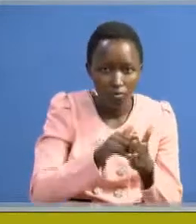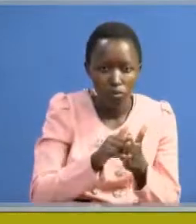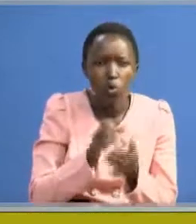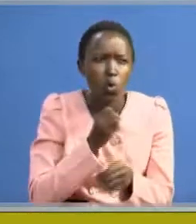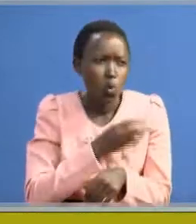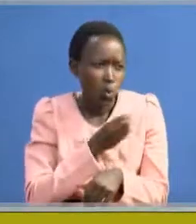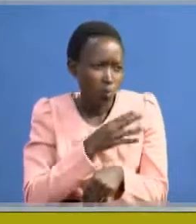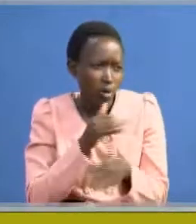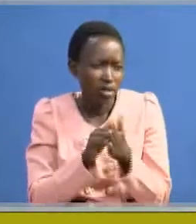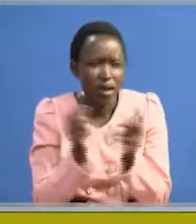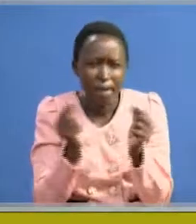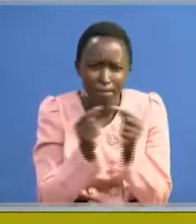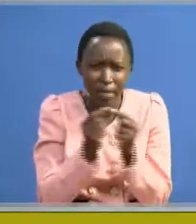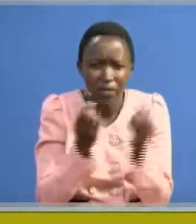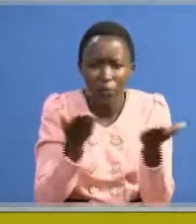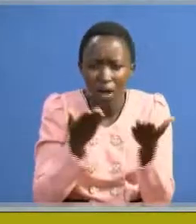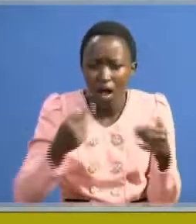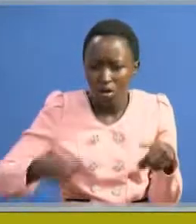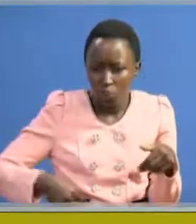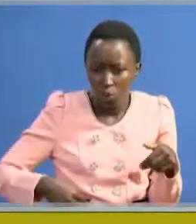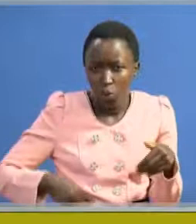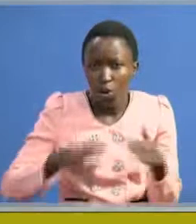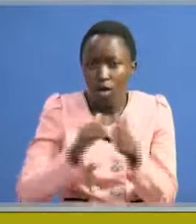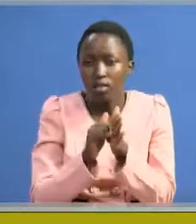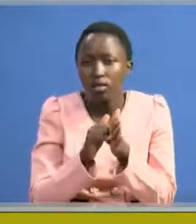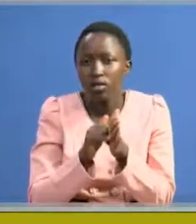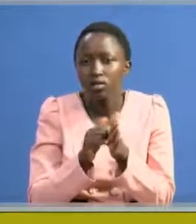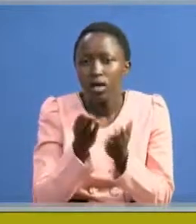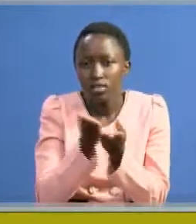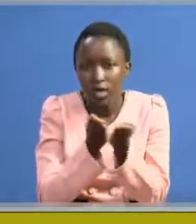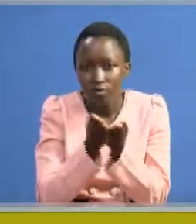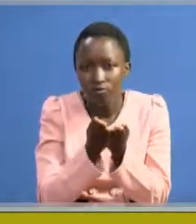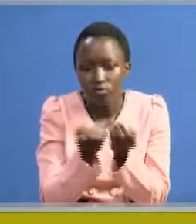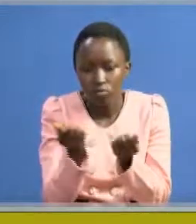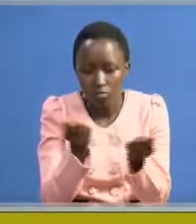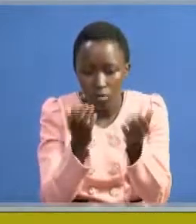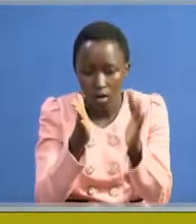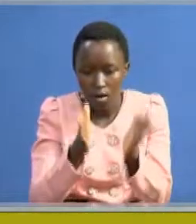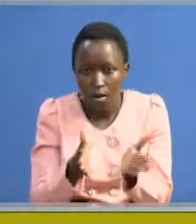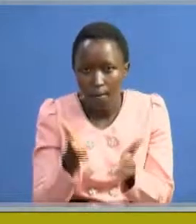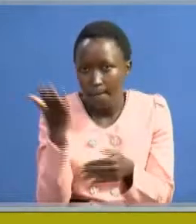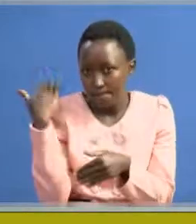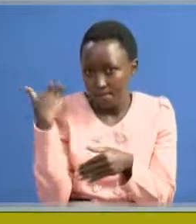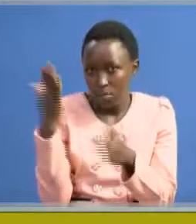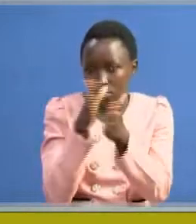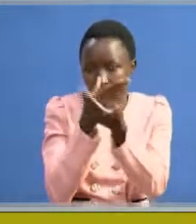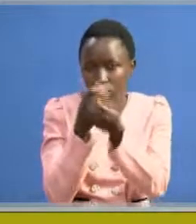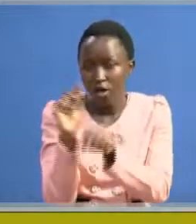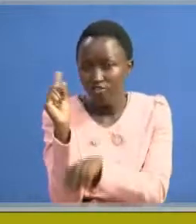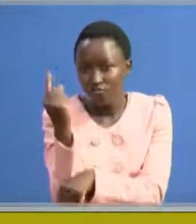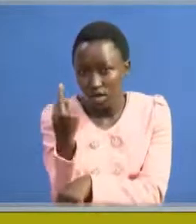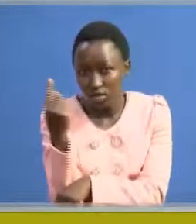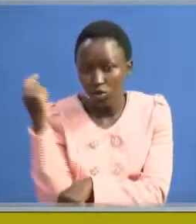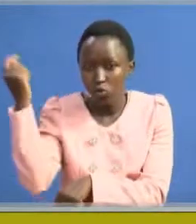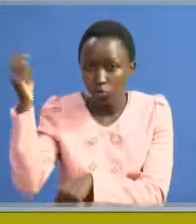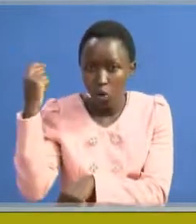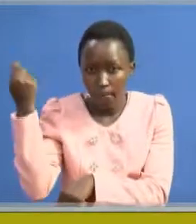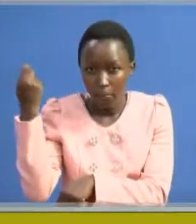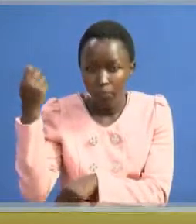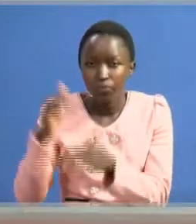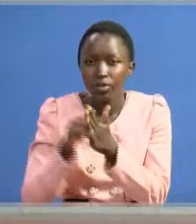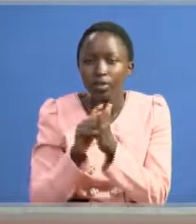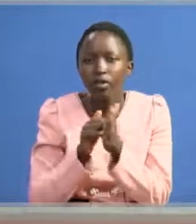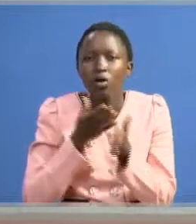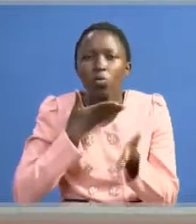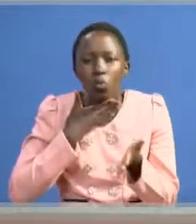kulalama maumivu ya tumbo. Mwenda zake amewahi kuhudumu kama dereva wa aliyekuwa rais mstaafu wa kwanza Jomo Kenyatta, na